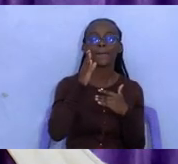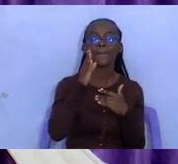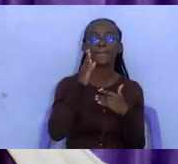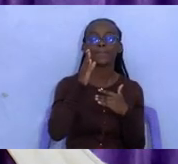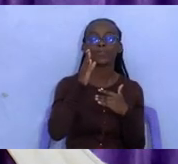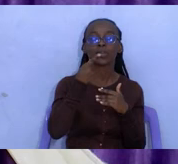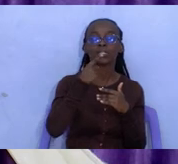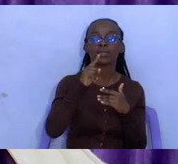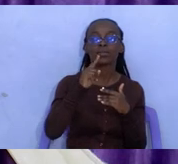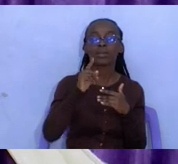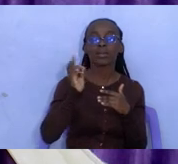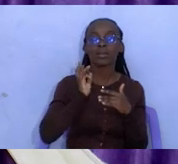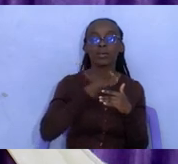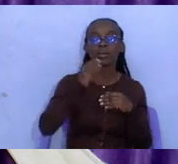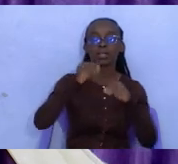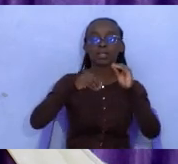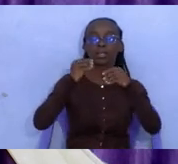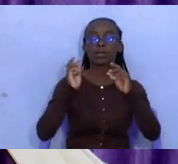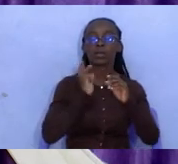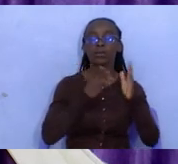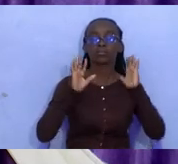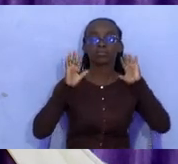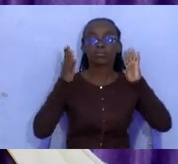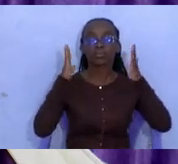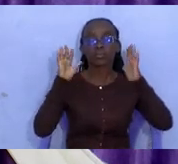Wanasema tuchange pesa tusherekee tu.